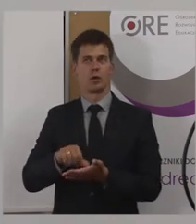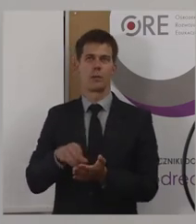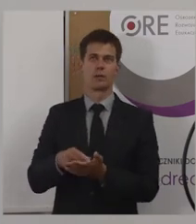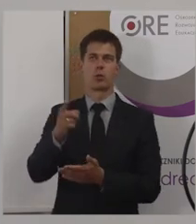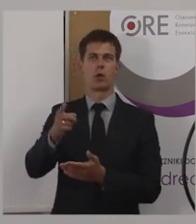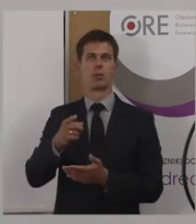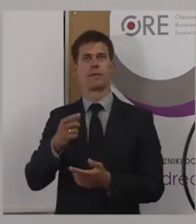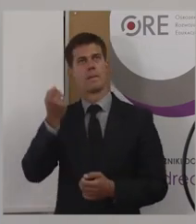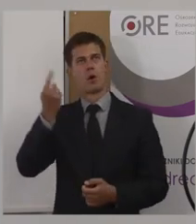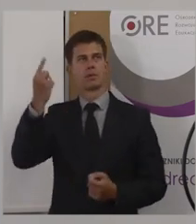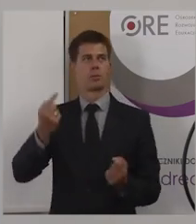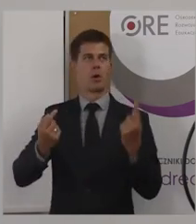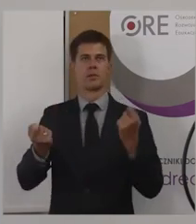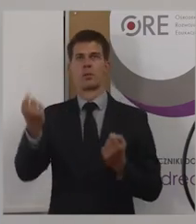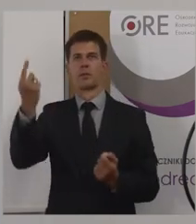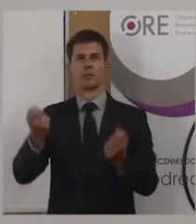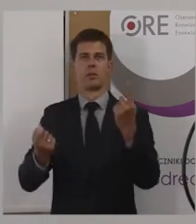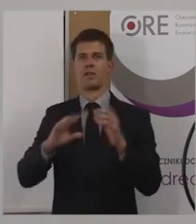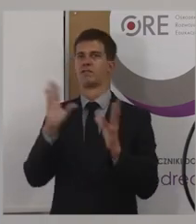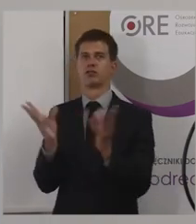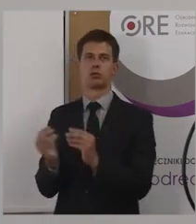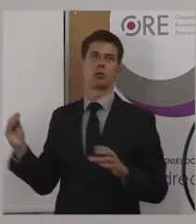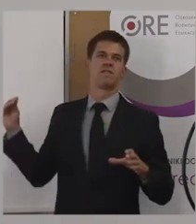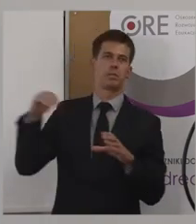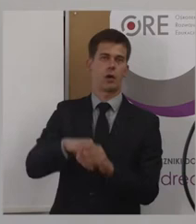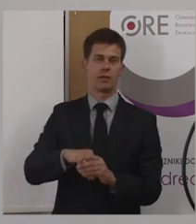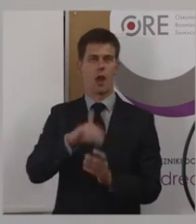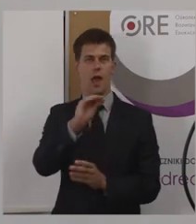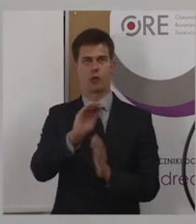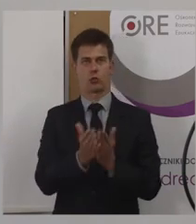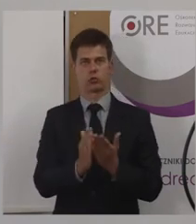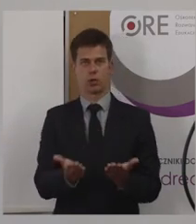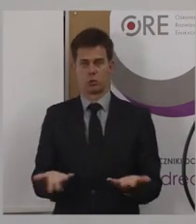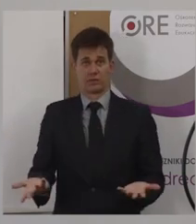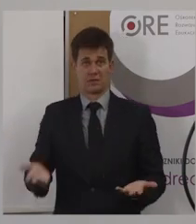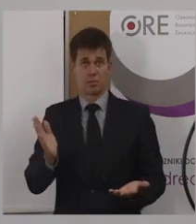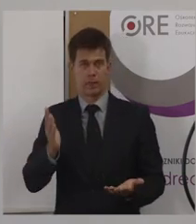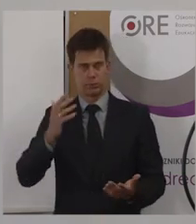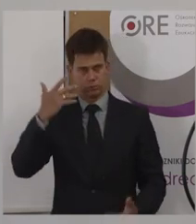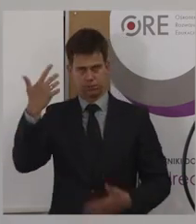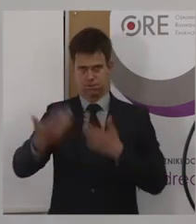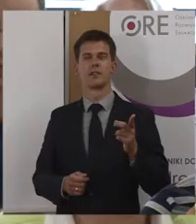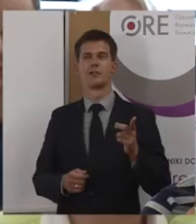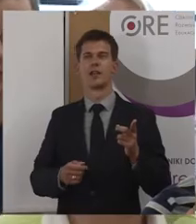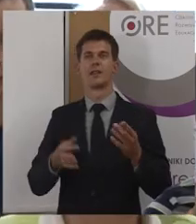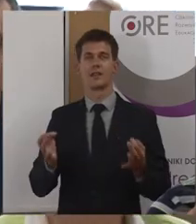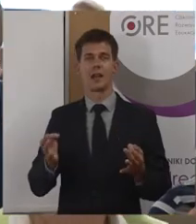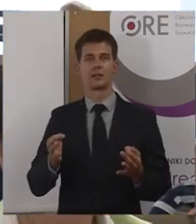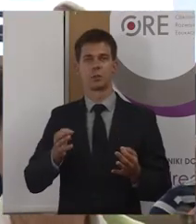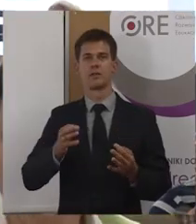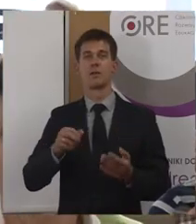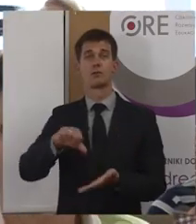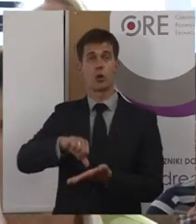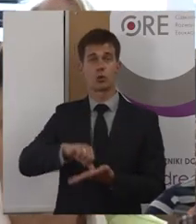edukacyjną, zależy od autorów, ale zależy też od osób, które w późniejszym czasie te treści będą modyfikowały. Jest zupełnie